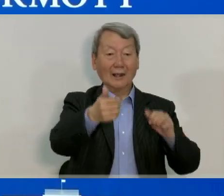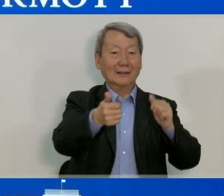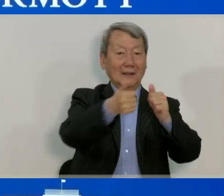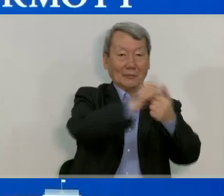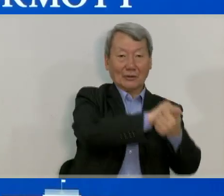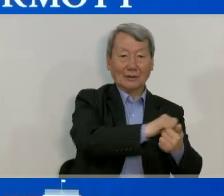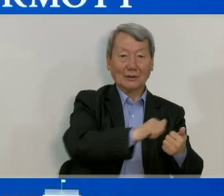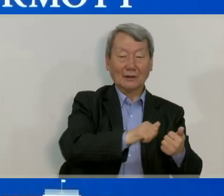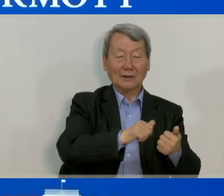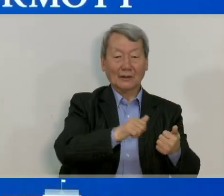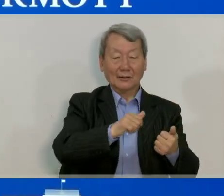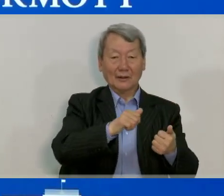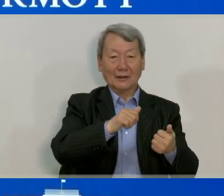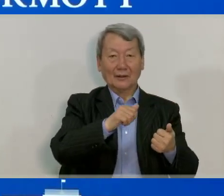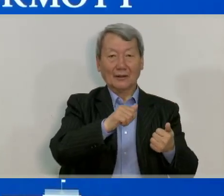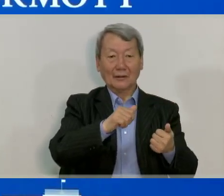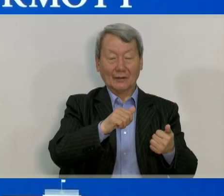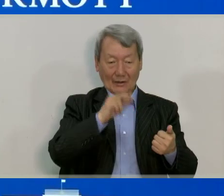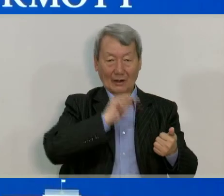замещение. Работа